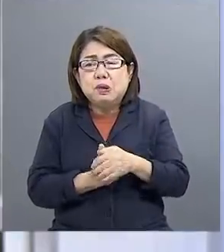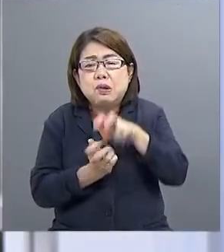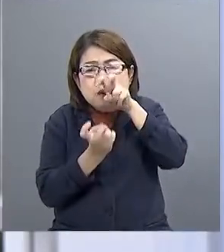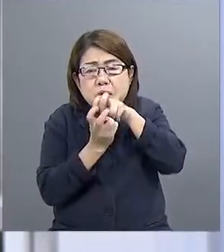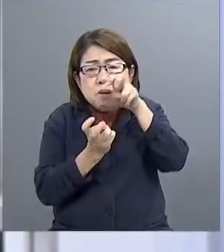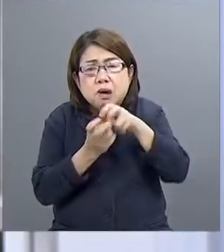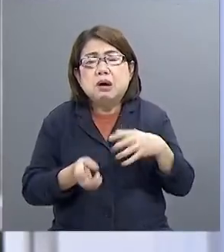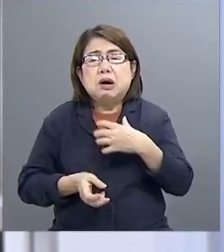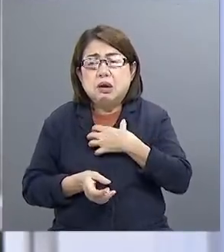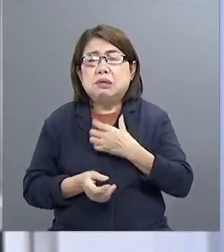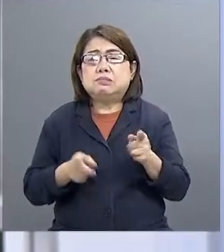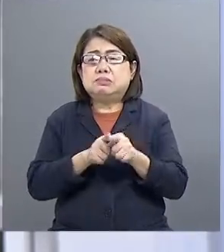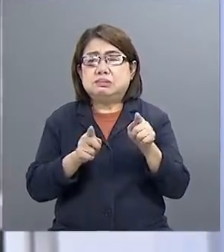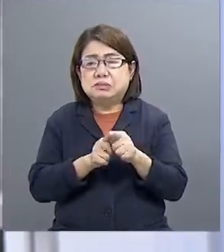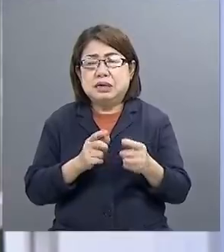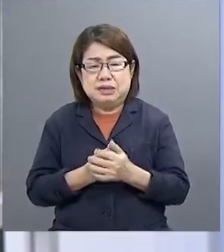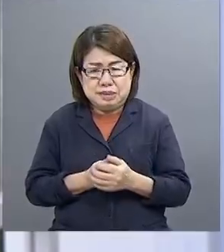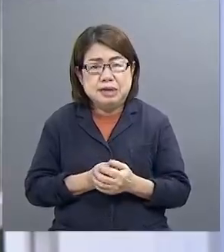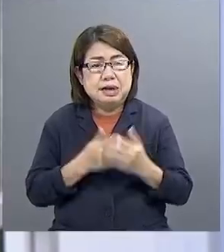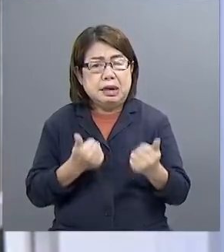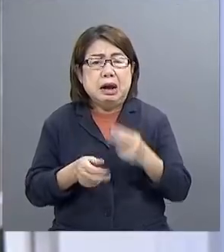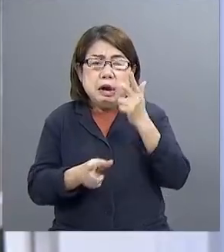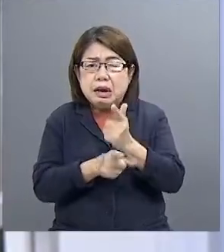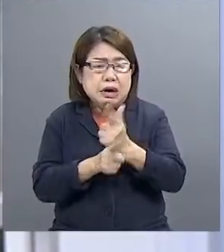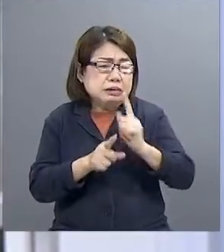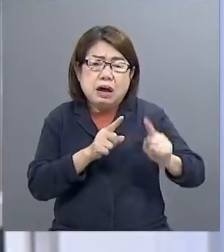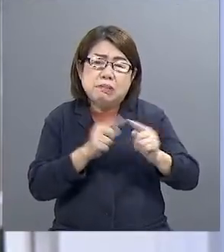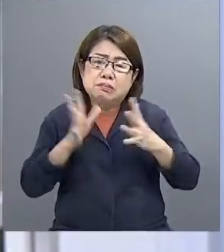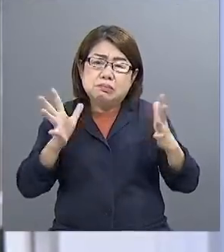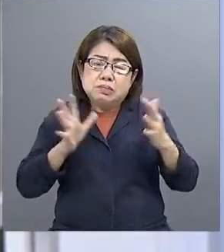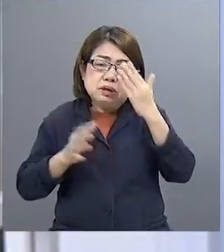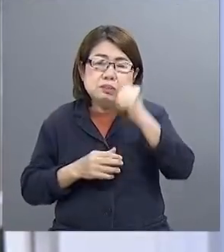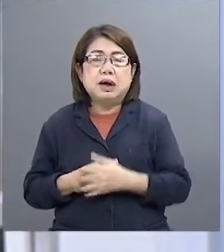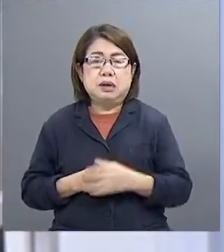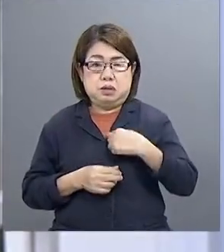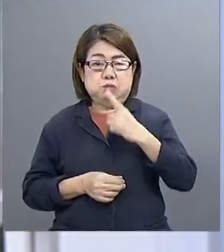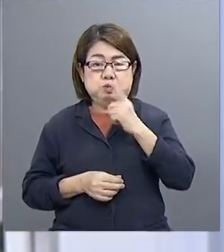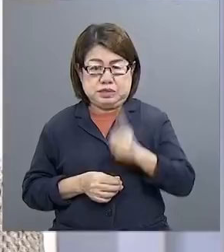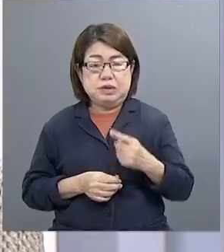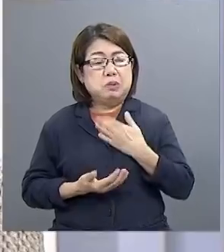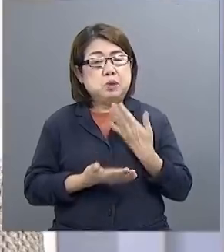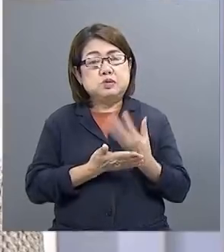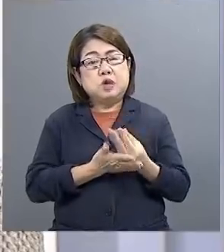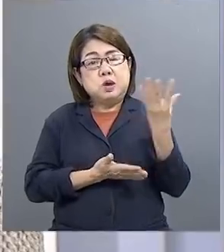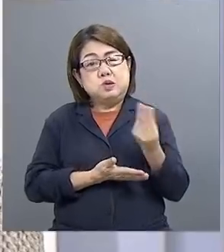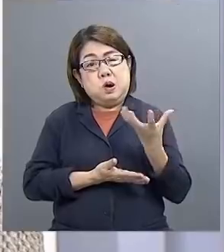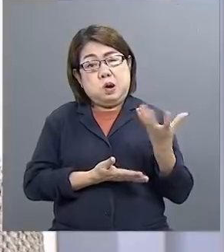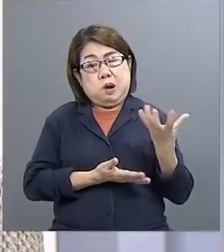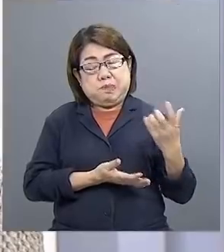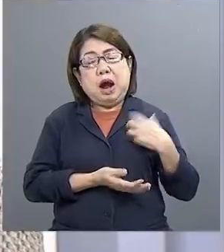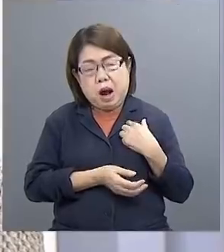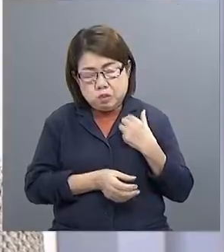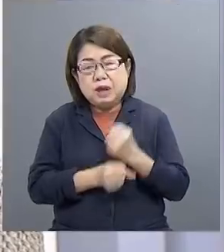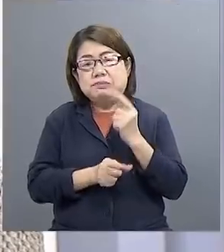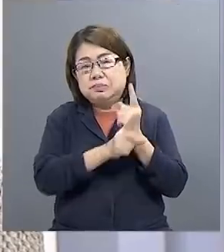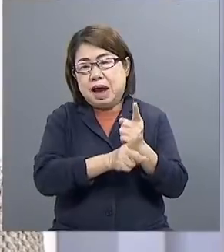นะคะพี่บาล่าด้วยผลบุญจริงคุณผู้ชมผมเข้ากับวันนึงที่ผมเหลือขนาดนั้นผมก็เลี้ยงเท่านั้นแต่ว่าตอนนี้คือเรียกตัวเองก็นอนคุยกันอยู่นะ